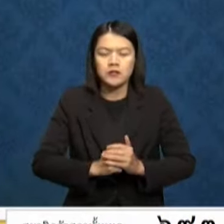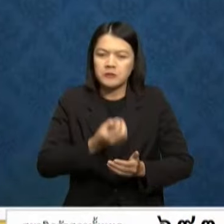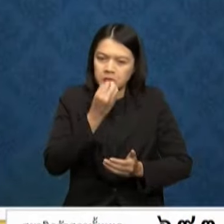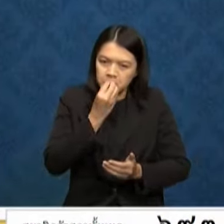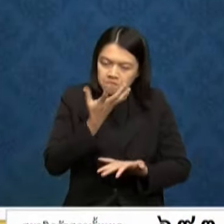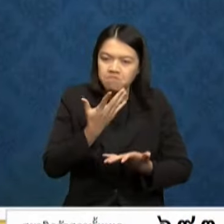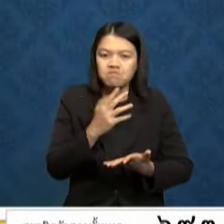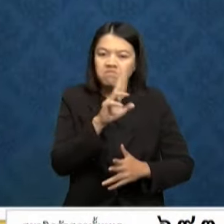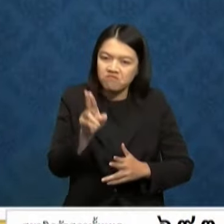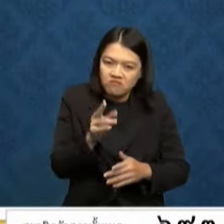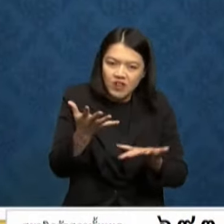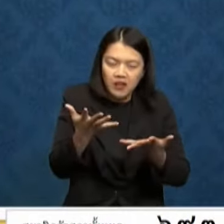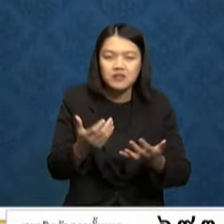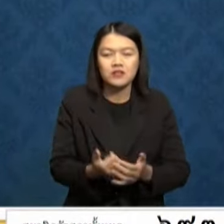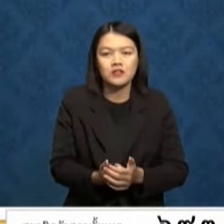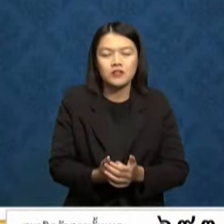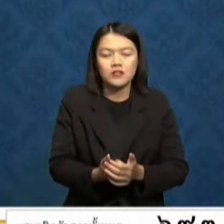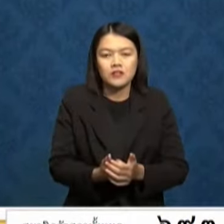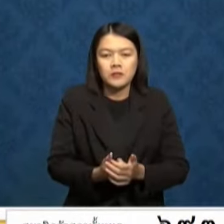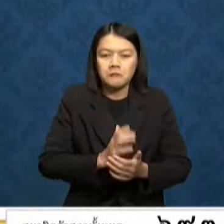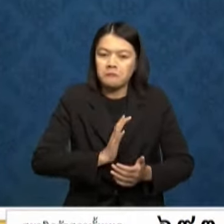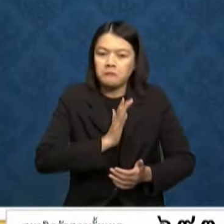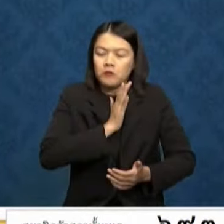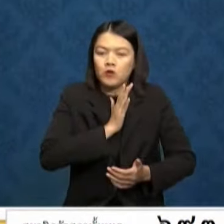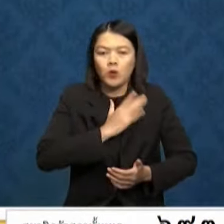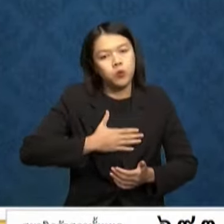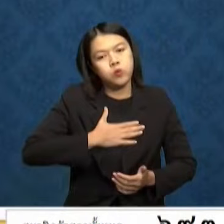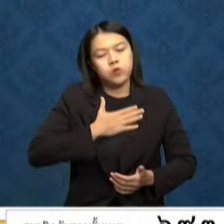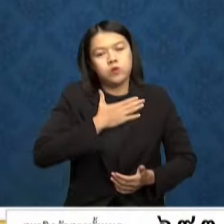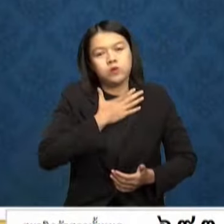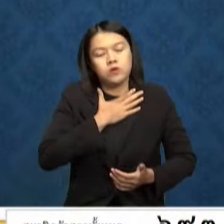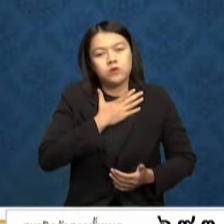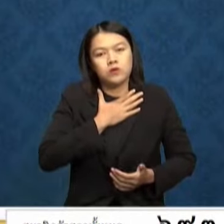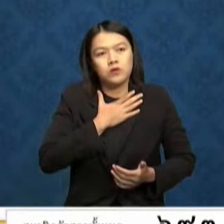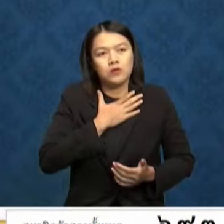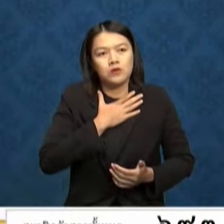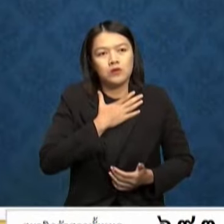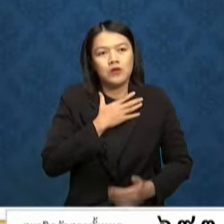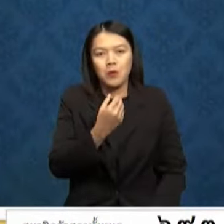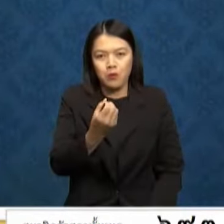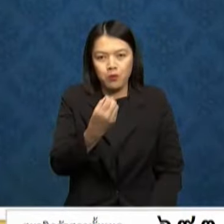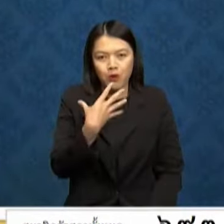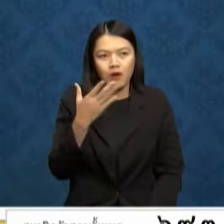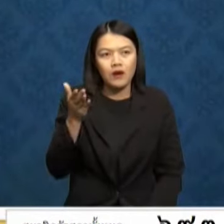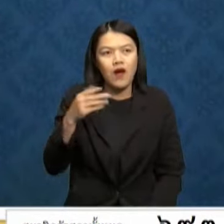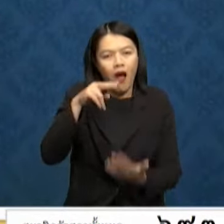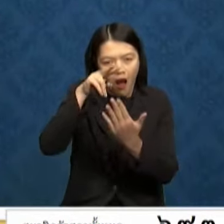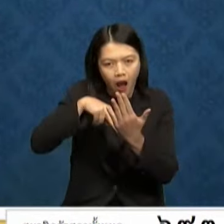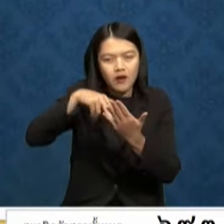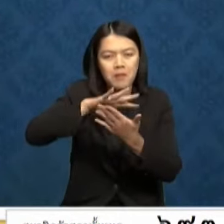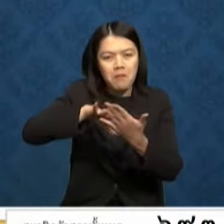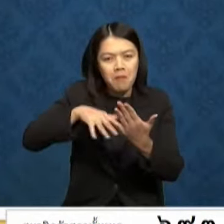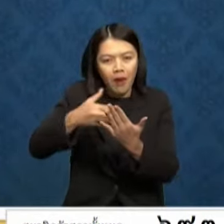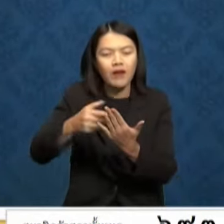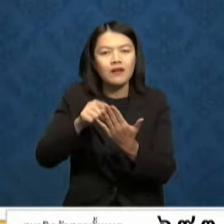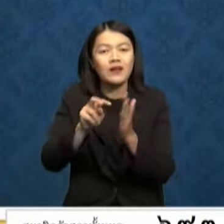กินมีใช้มีเกียรติมีศักดิ์ศรีแล้วก็มาตอกย้ำตอนที่ท่านอ่านแถลงนโยบาย